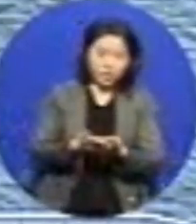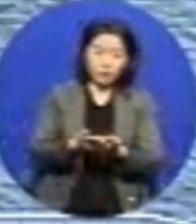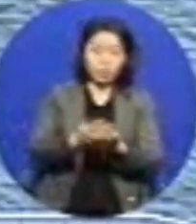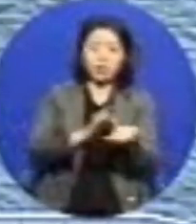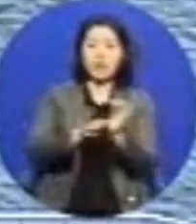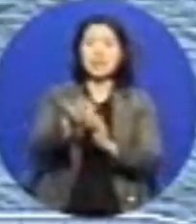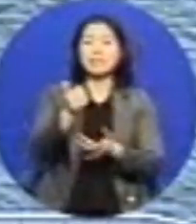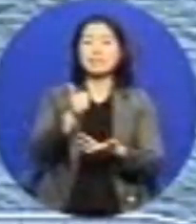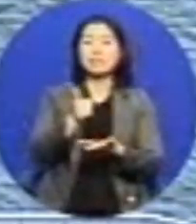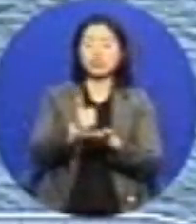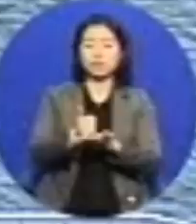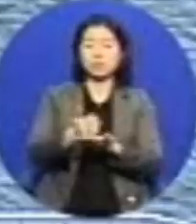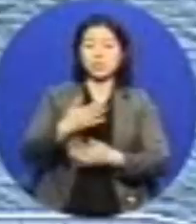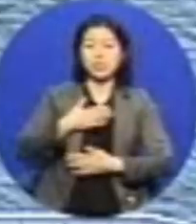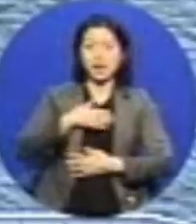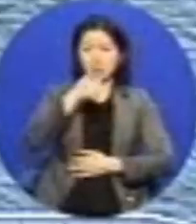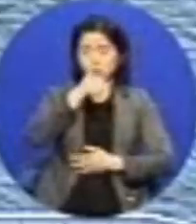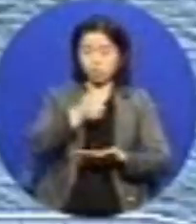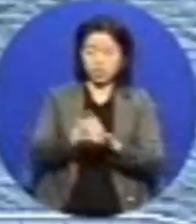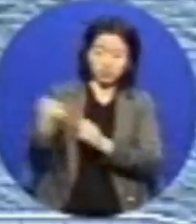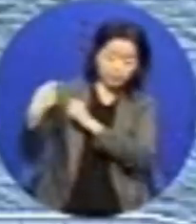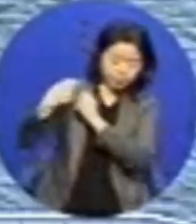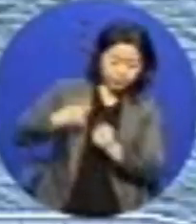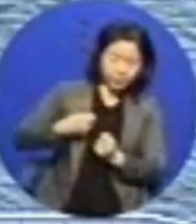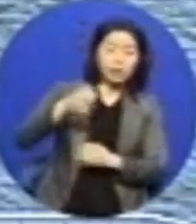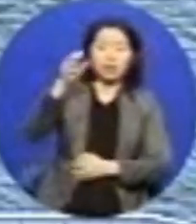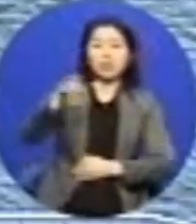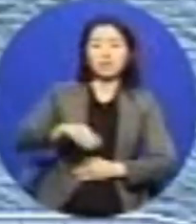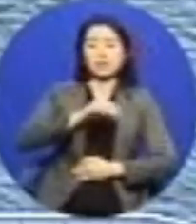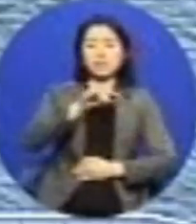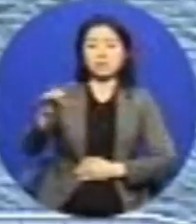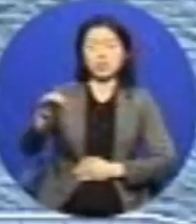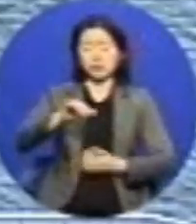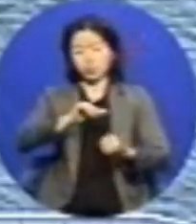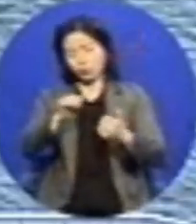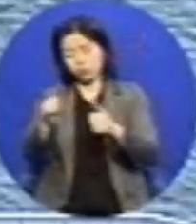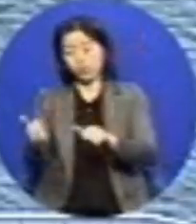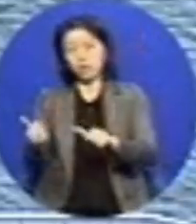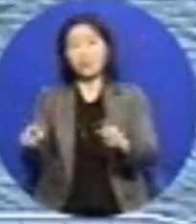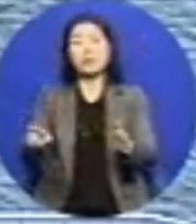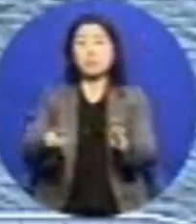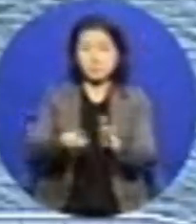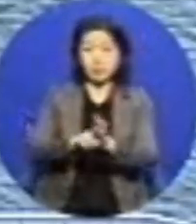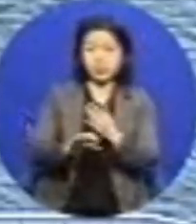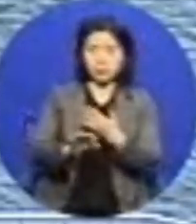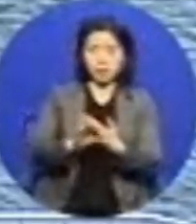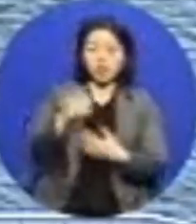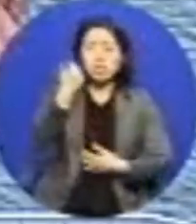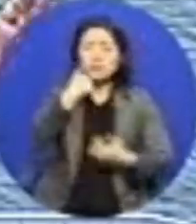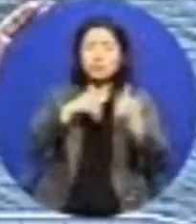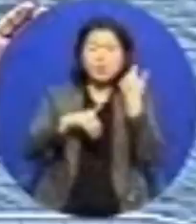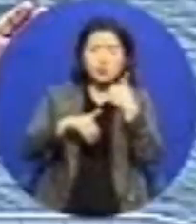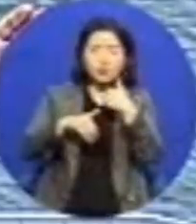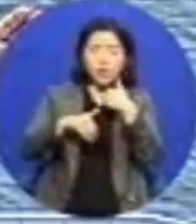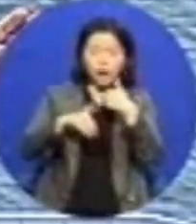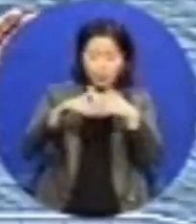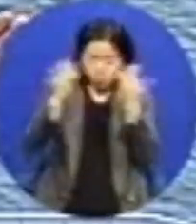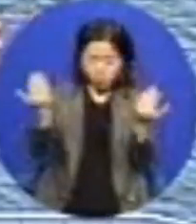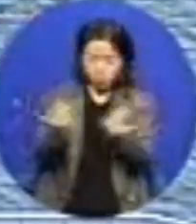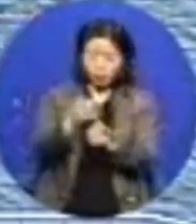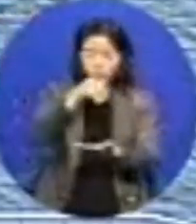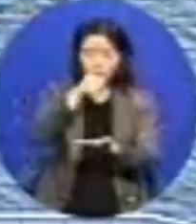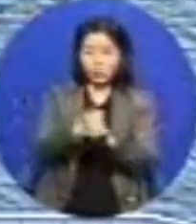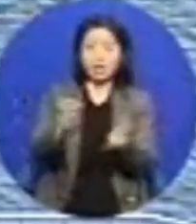들러 지시고 십자가에서 죽으셨다는 사실을 믿으면 누구나 뭐 어두운 죄가 사함을 받고